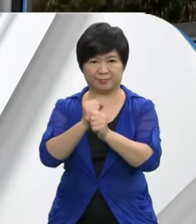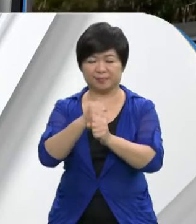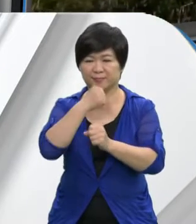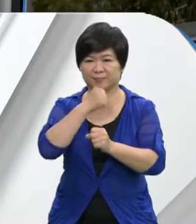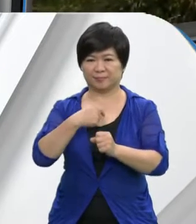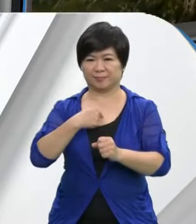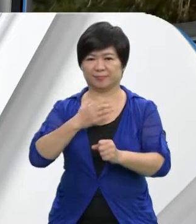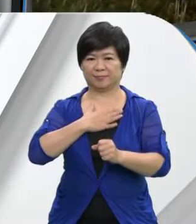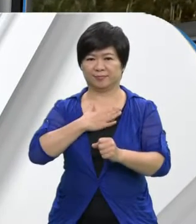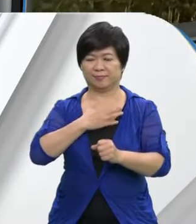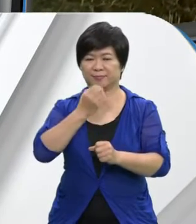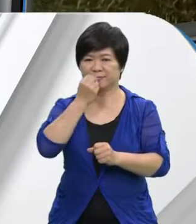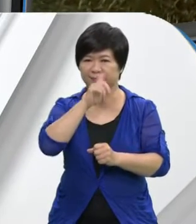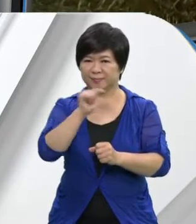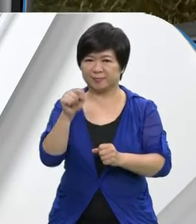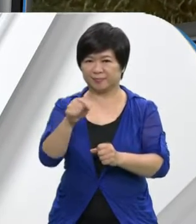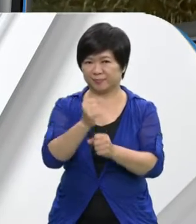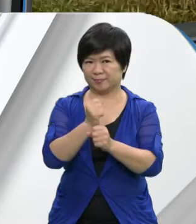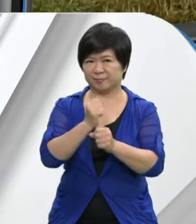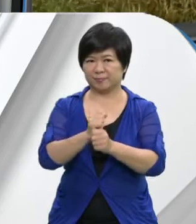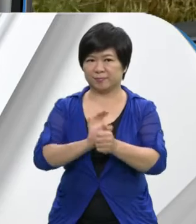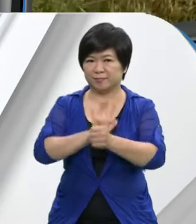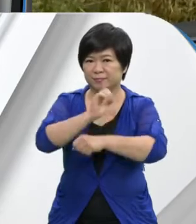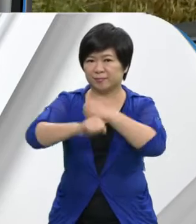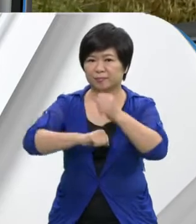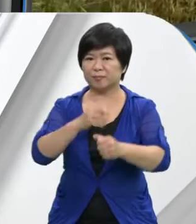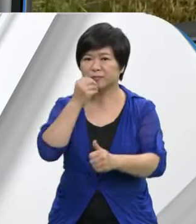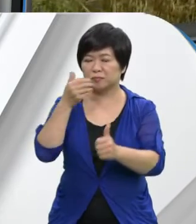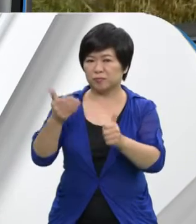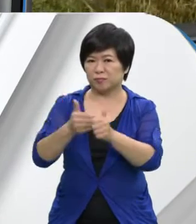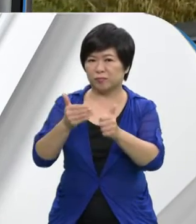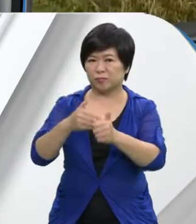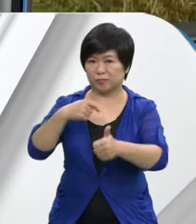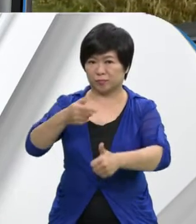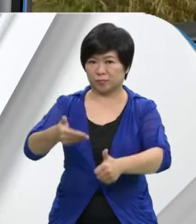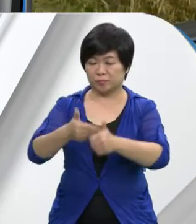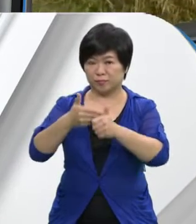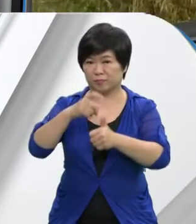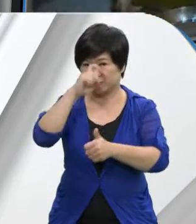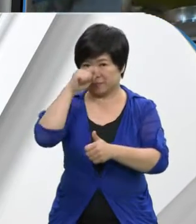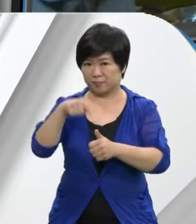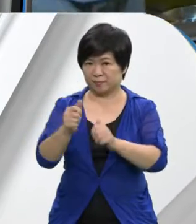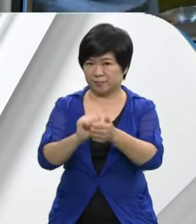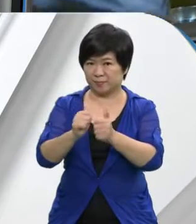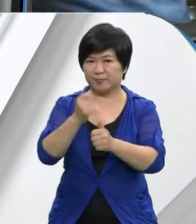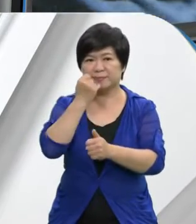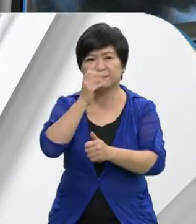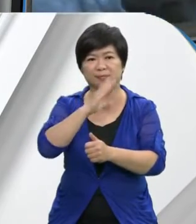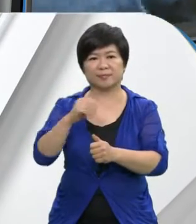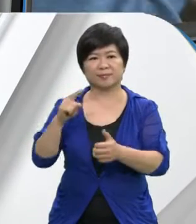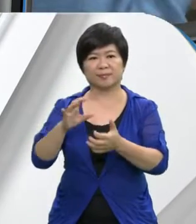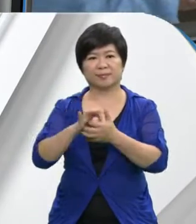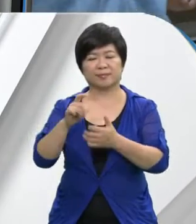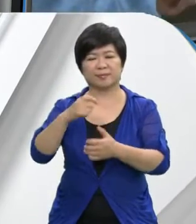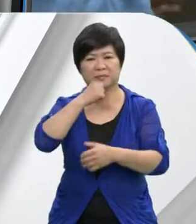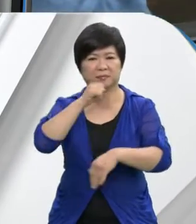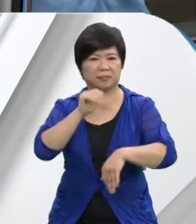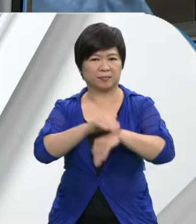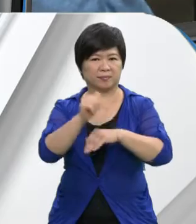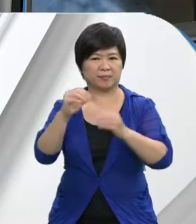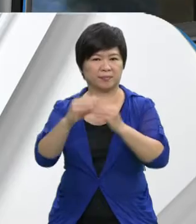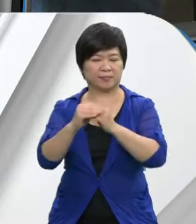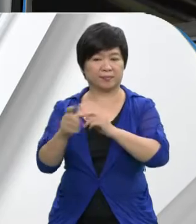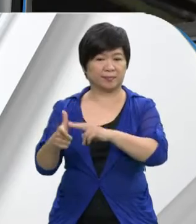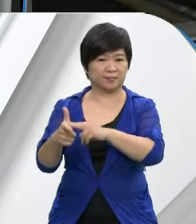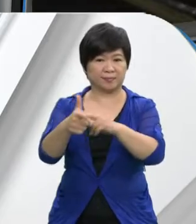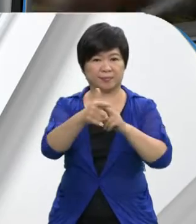出来做饭，除了推动市住高住，也希望透过安慰比赛，将暂定的台湾小麦收入